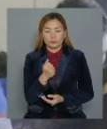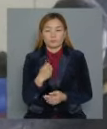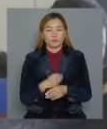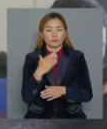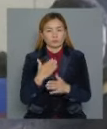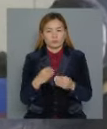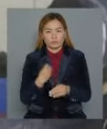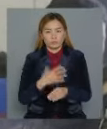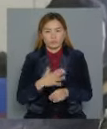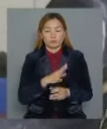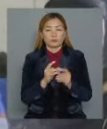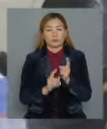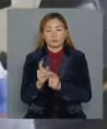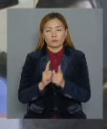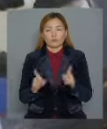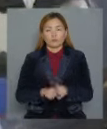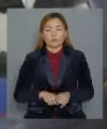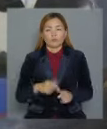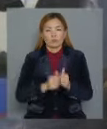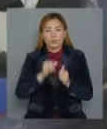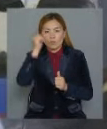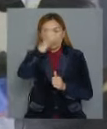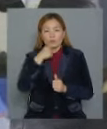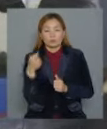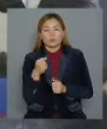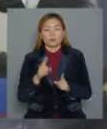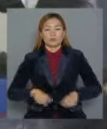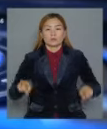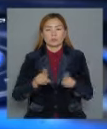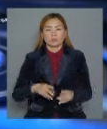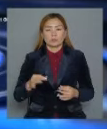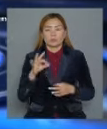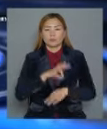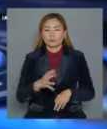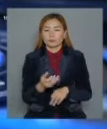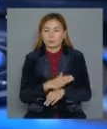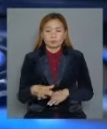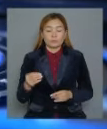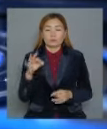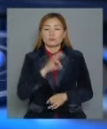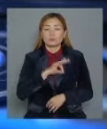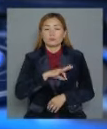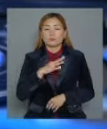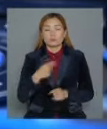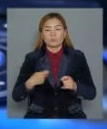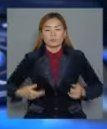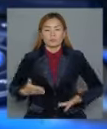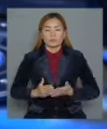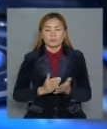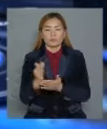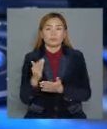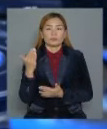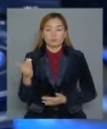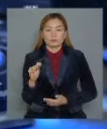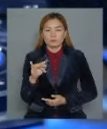ладно, мешкатай бургузге шкулды. Ну, жыл сайын бітпейді, жыл сайын бітпейді. Аудандарда қаржы игеруде кенжелеп тұр. Ең жоғары